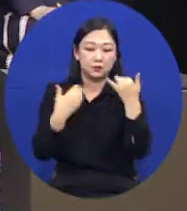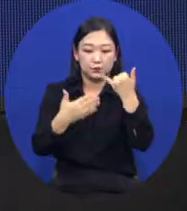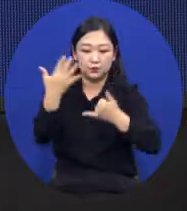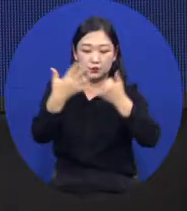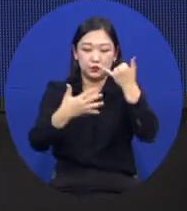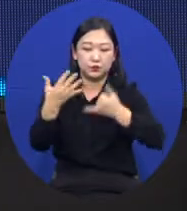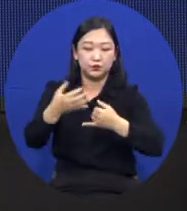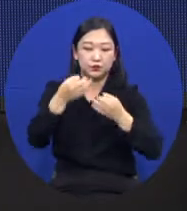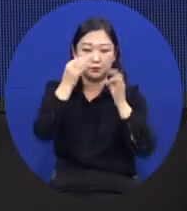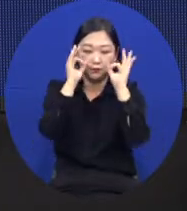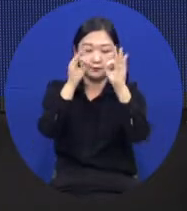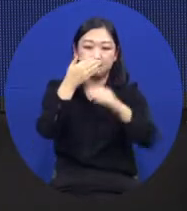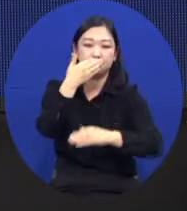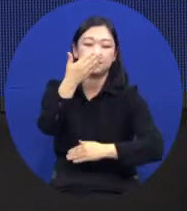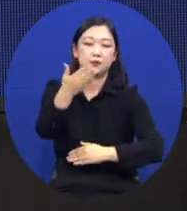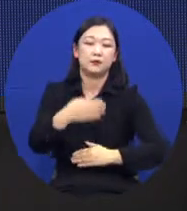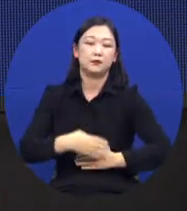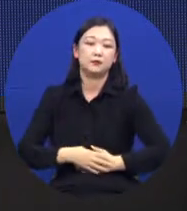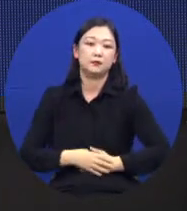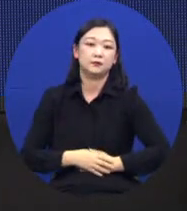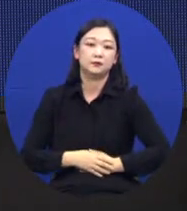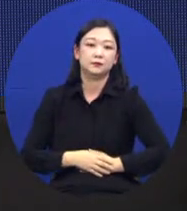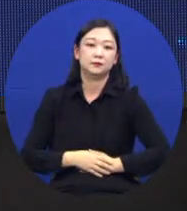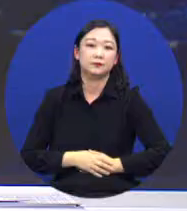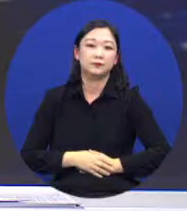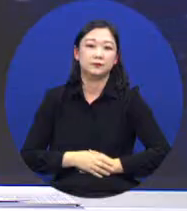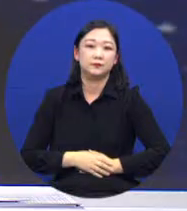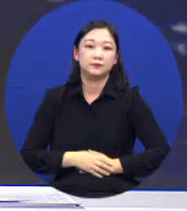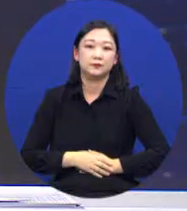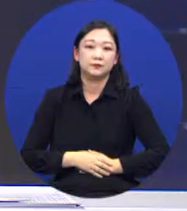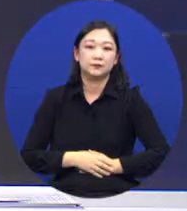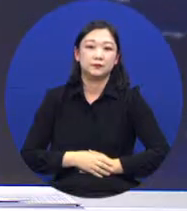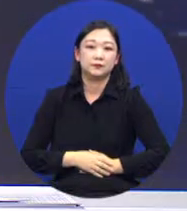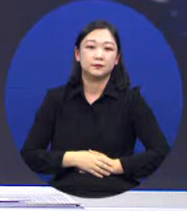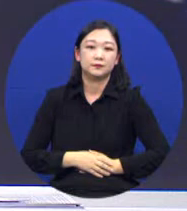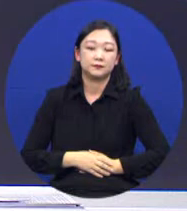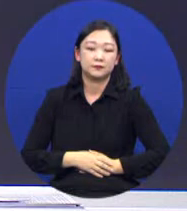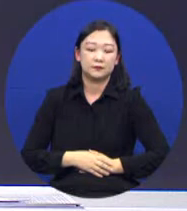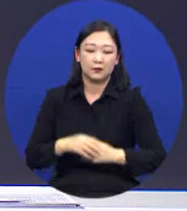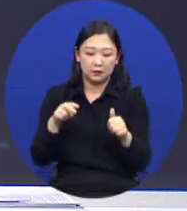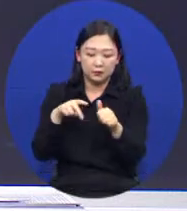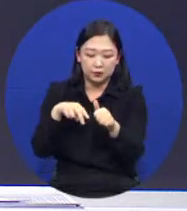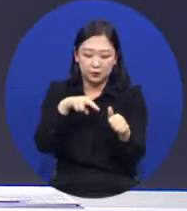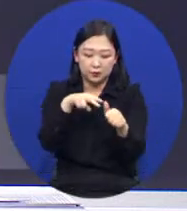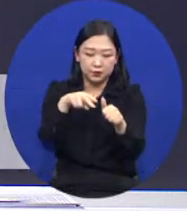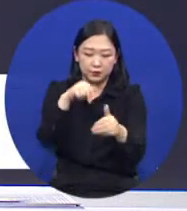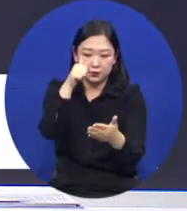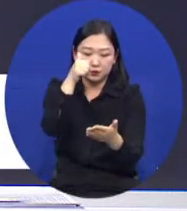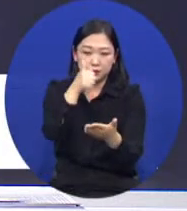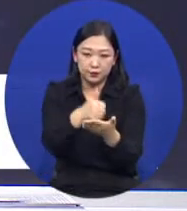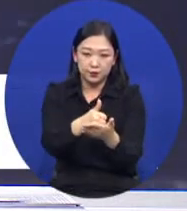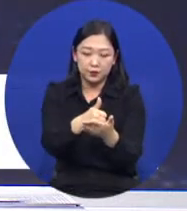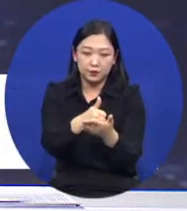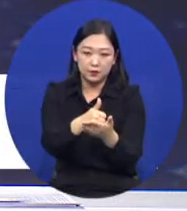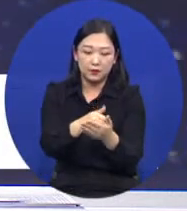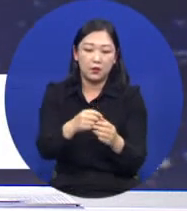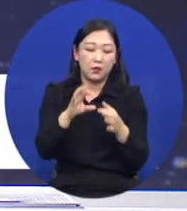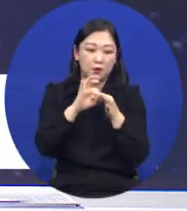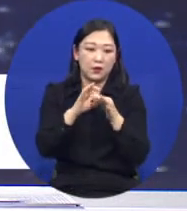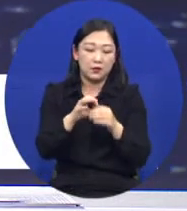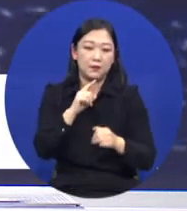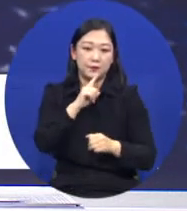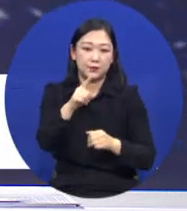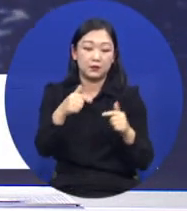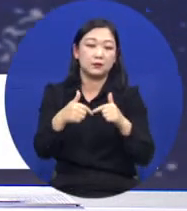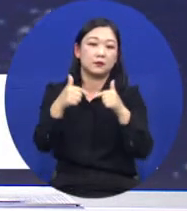채널로 도 시청 할수 있습니다 존중해야지 스토킹 처벌 법 시행 이후 관련 신고가 크게